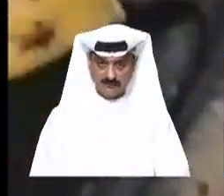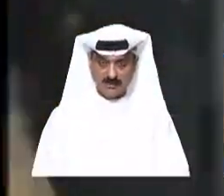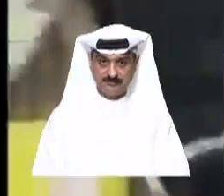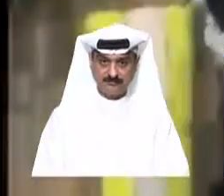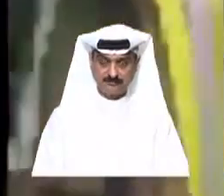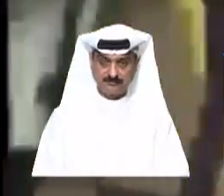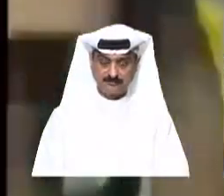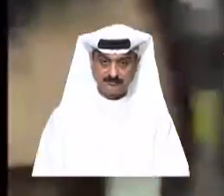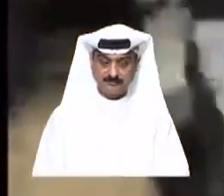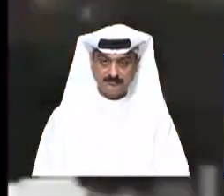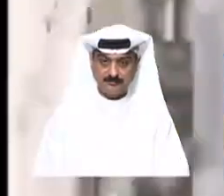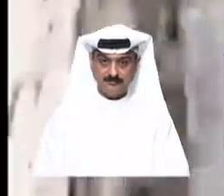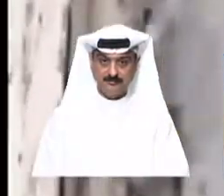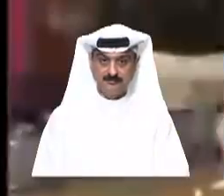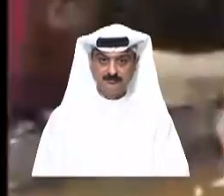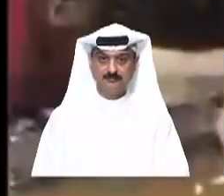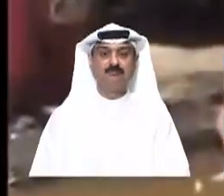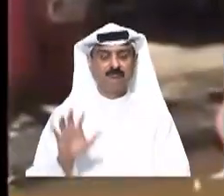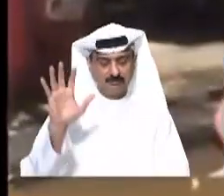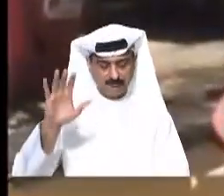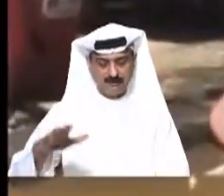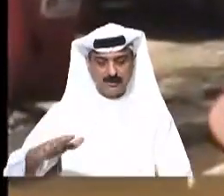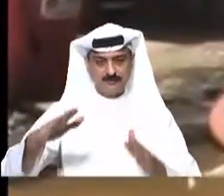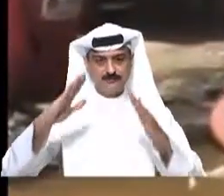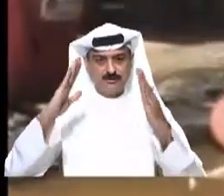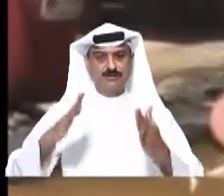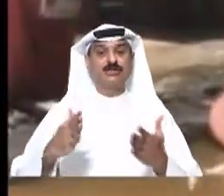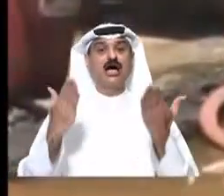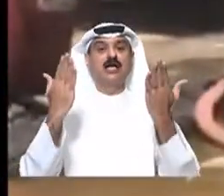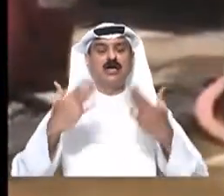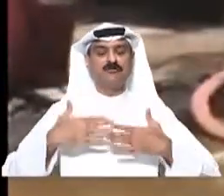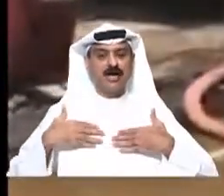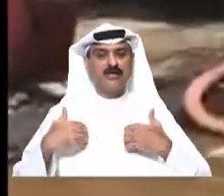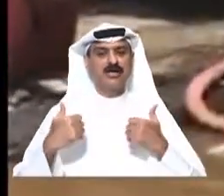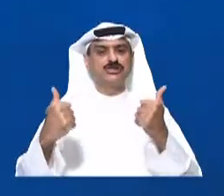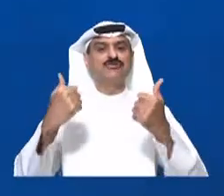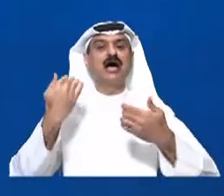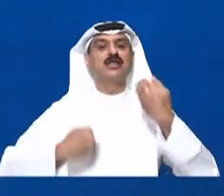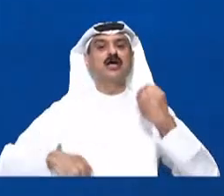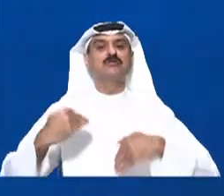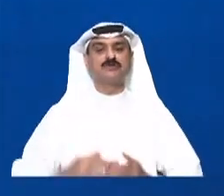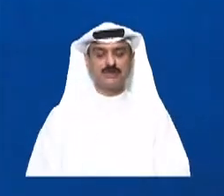المكراد. نعم، نتمنى الشفاء العاجل للمصابين